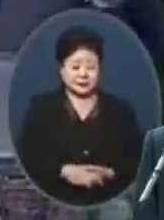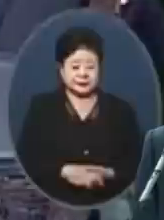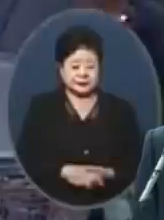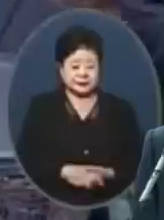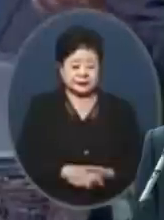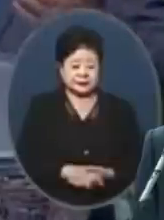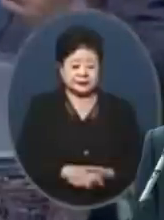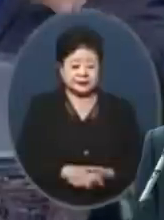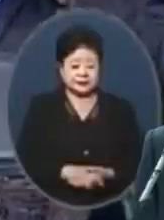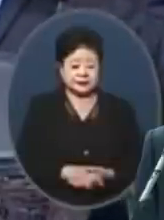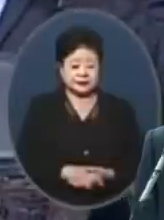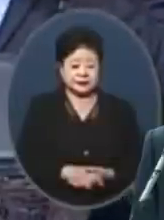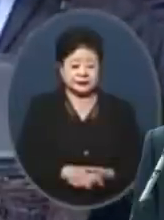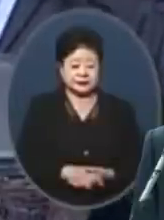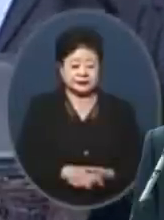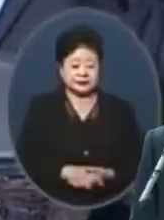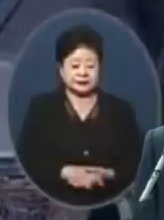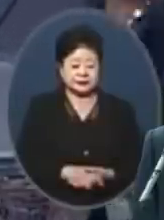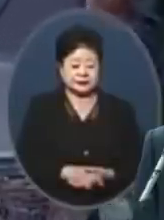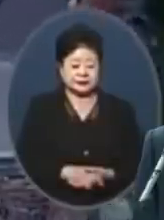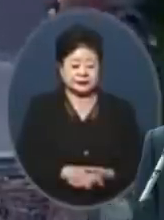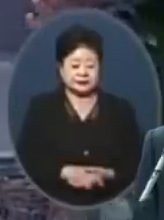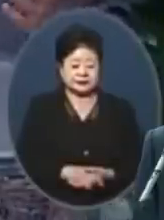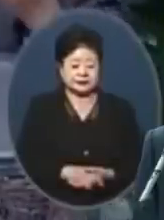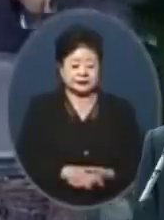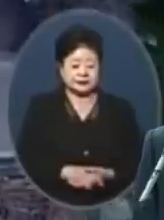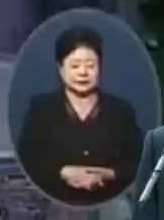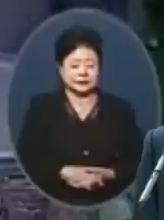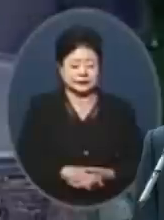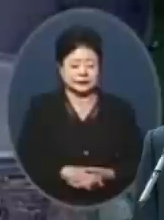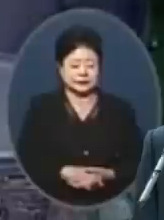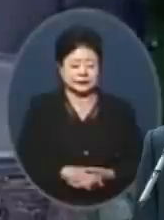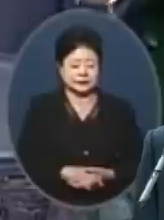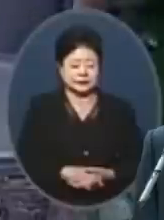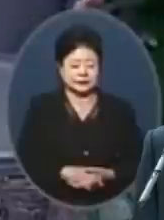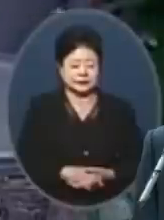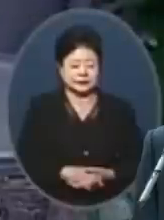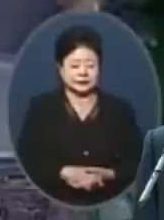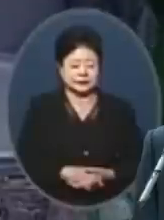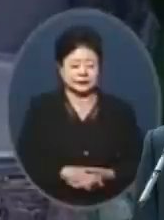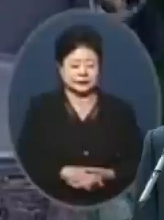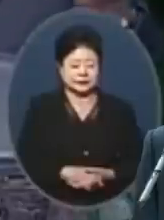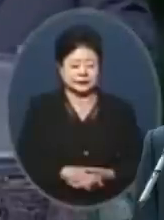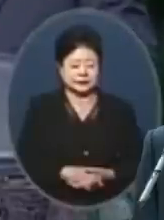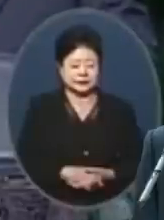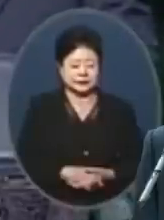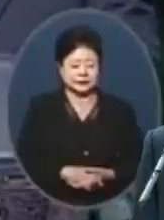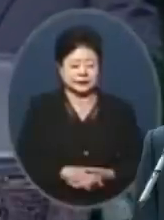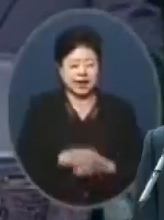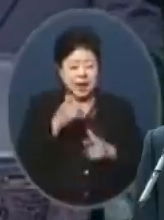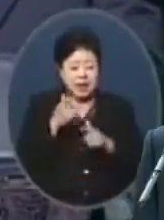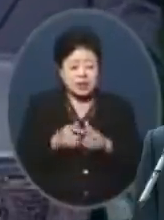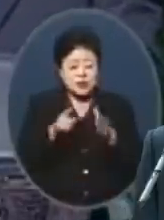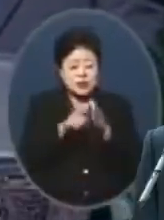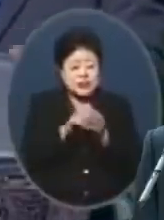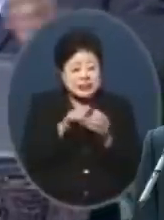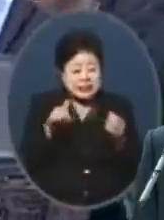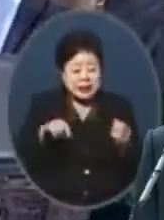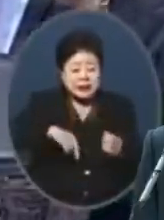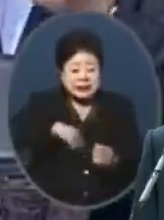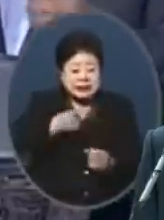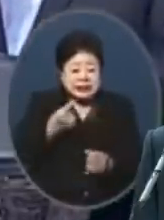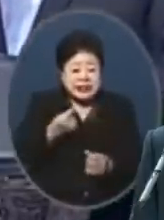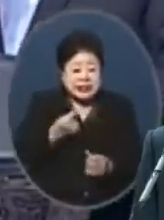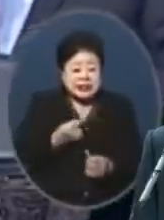in great trouble, King David had much trouble, but he always looked upon Jesus, upon God. 우리 예수 믿는 사람이